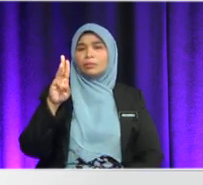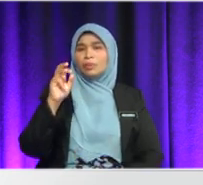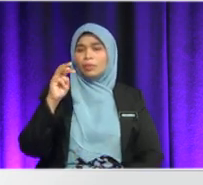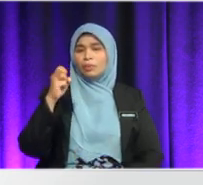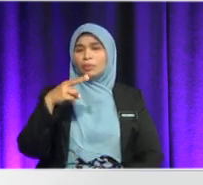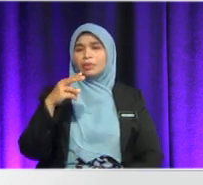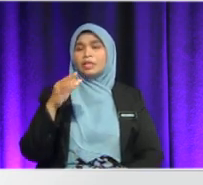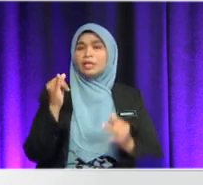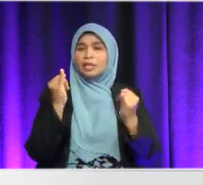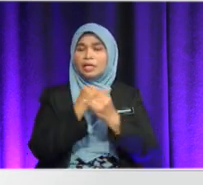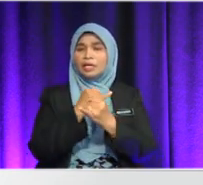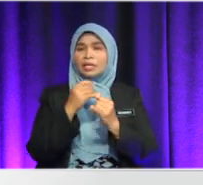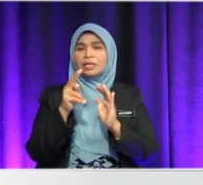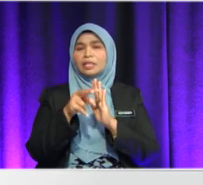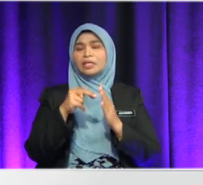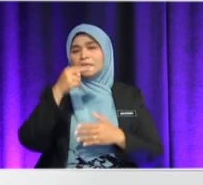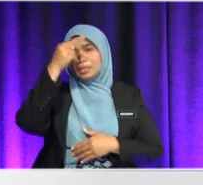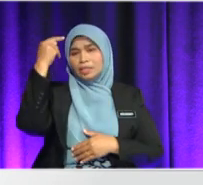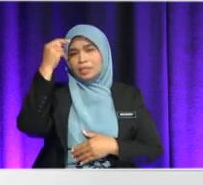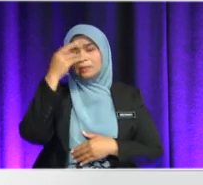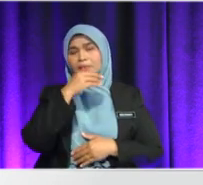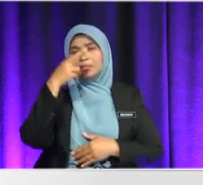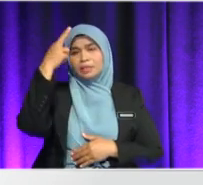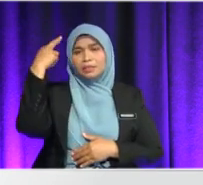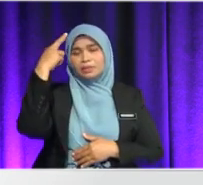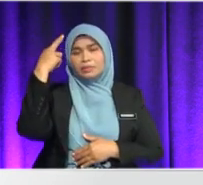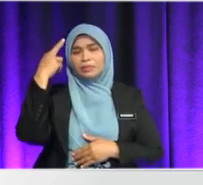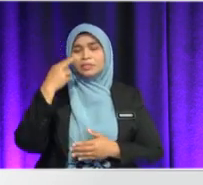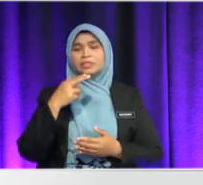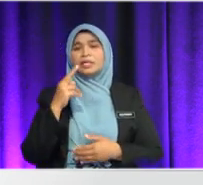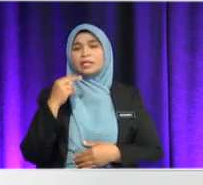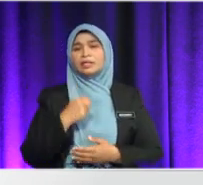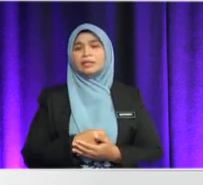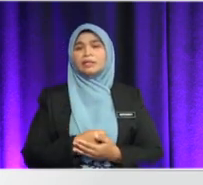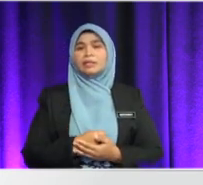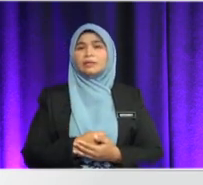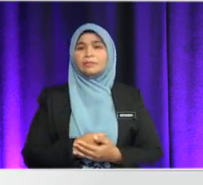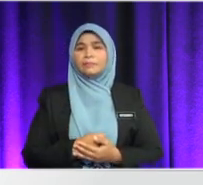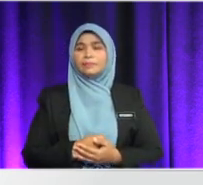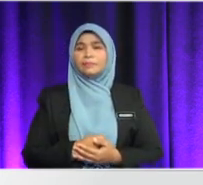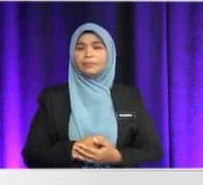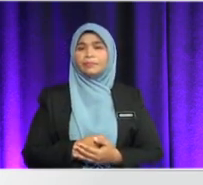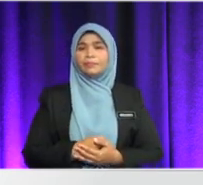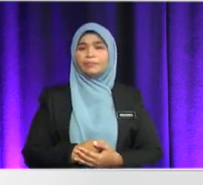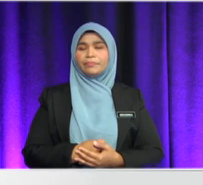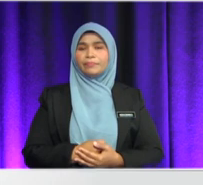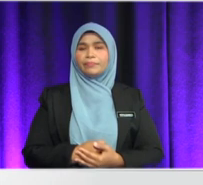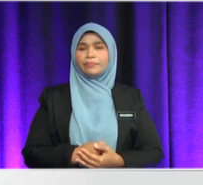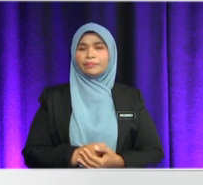mengingkari kenabian dan kerosulan salah seorang atau kesemua nabi dan rasul